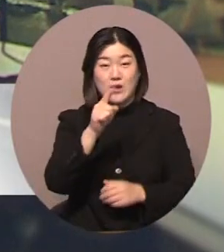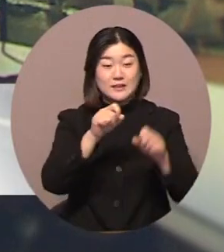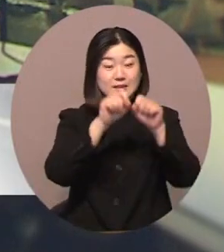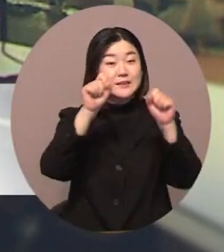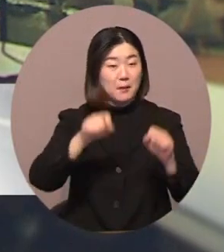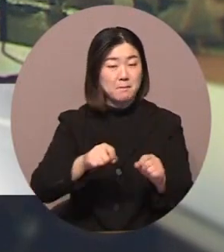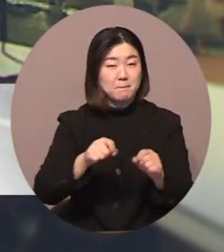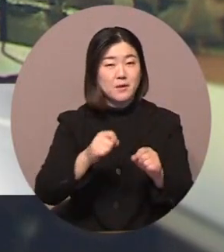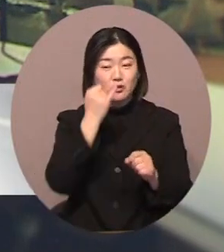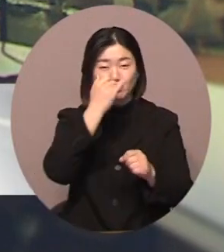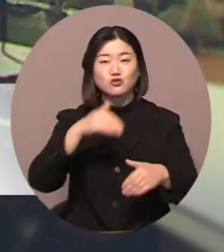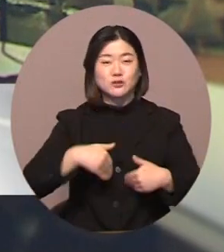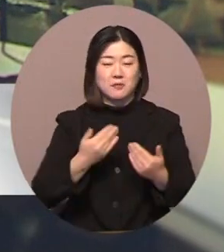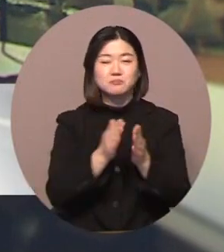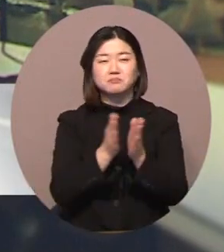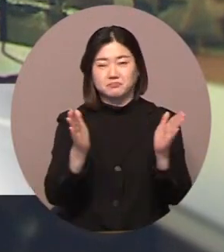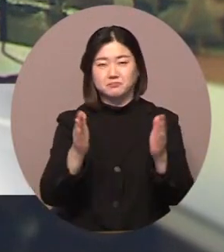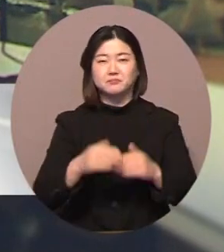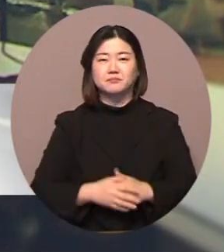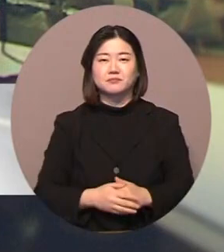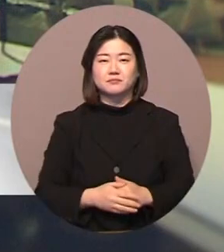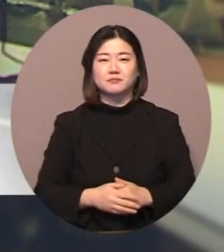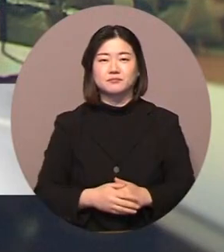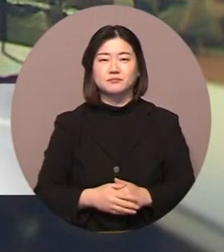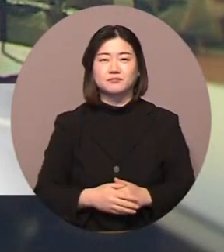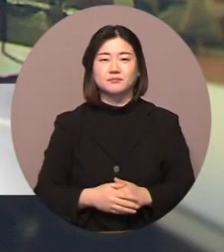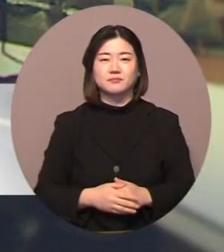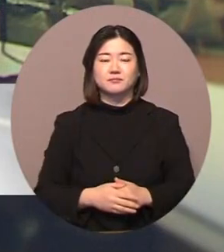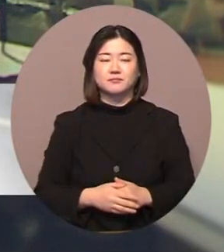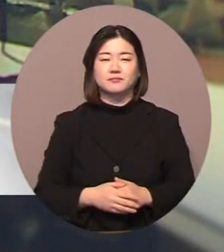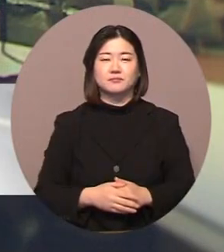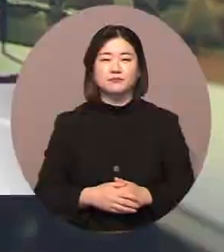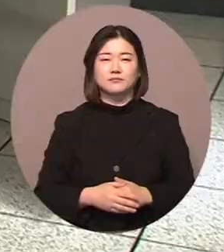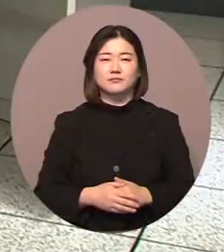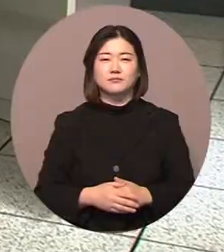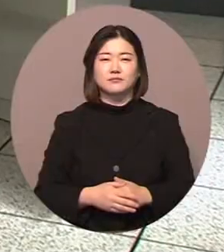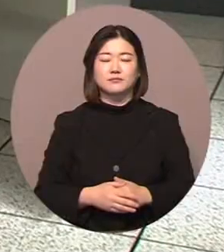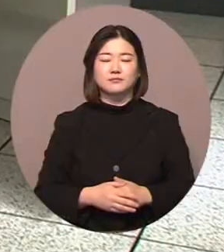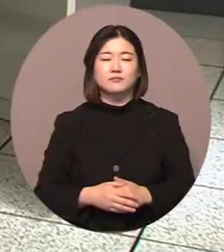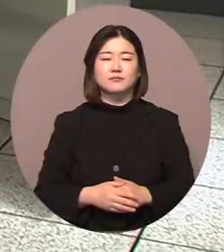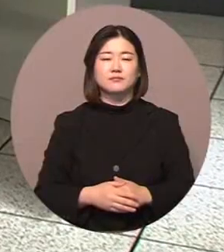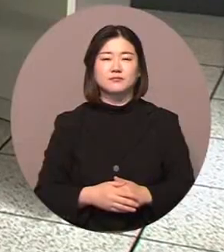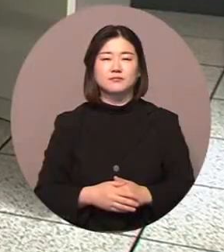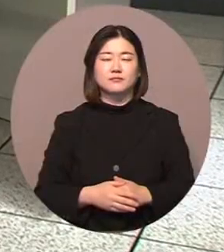신고해주는 시스템이 충남에 도입됐습니다. 김광현 기자입니다.